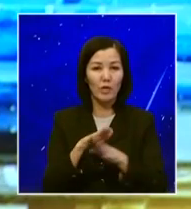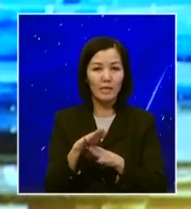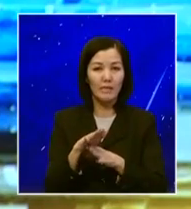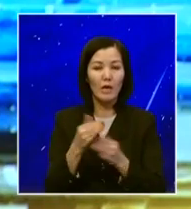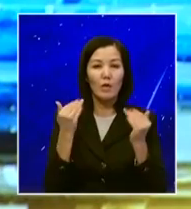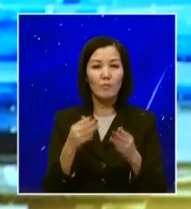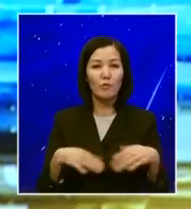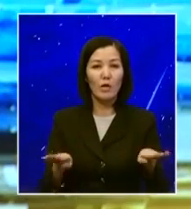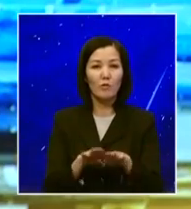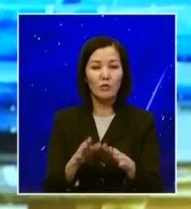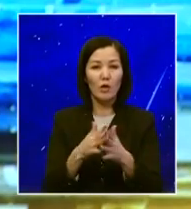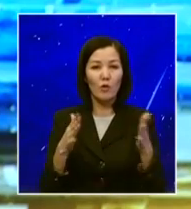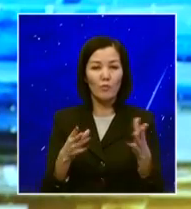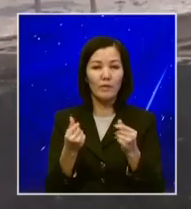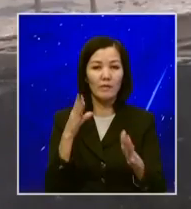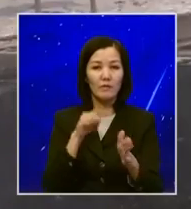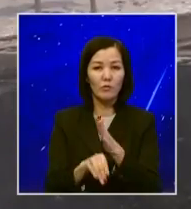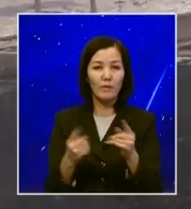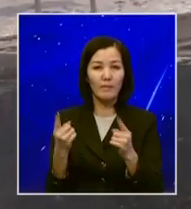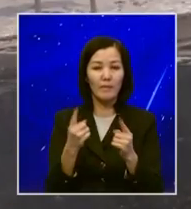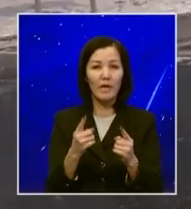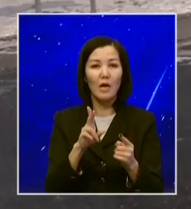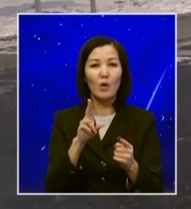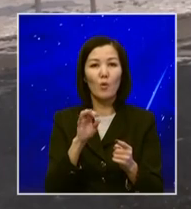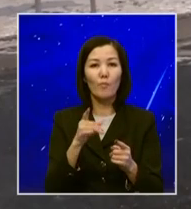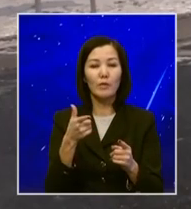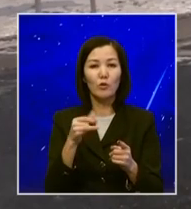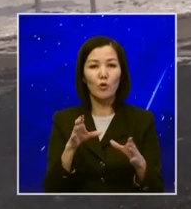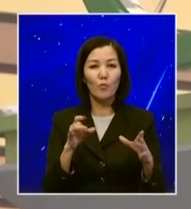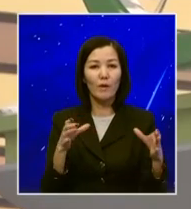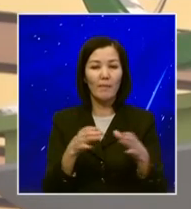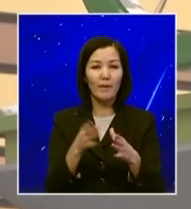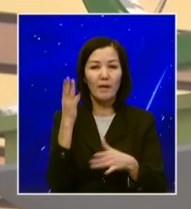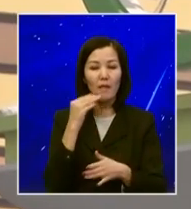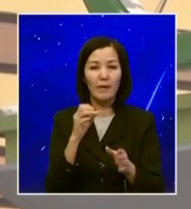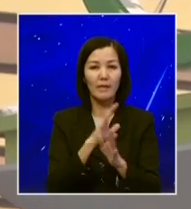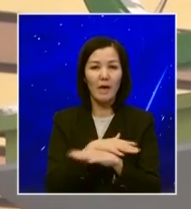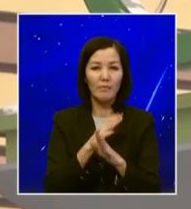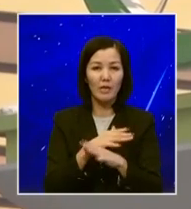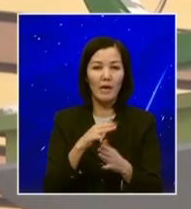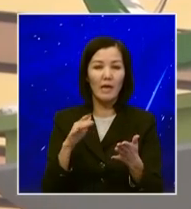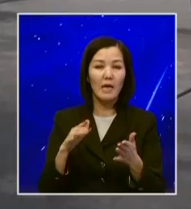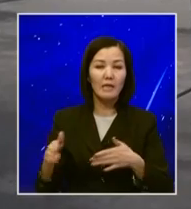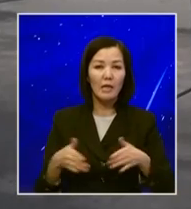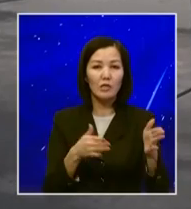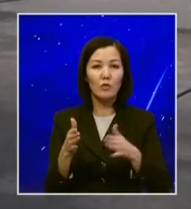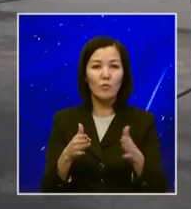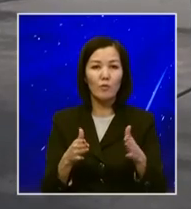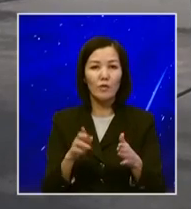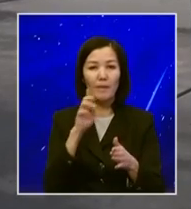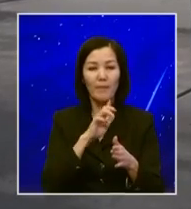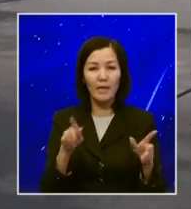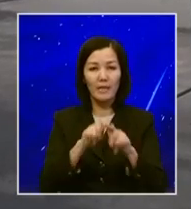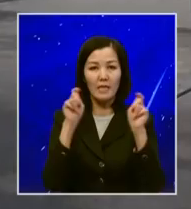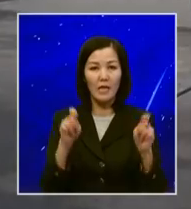жатыр. Бүгінде дәл сондай ауқымды инвестициялық жобаның бірі Компас Групп компаниясы Алматы Қапшағай тас жолы бойынан жанармай бекетін